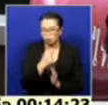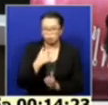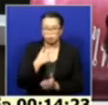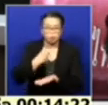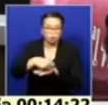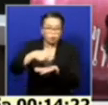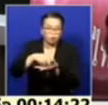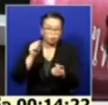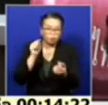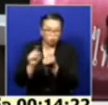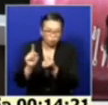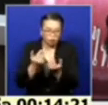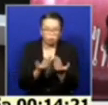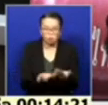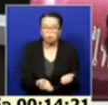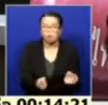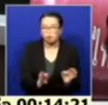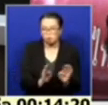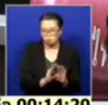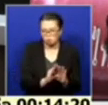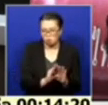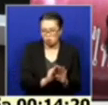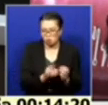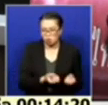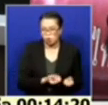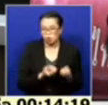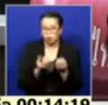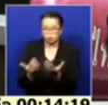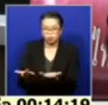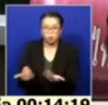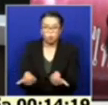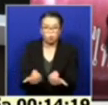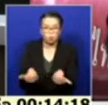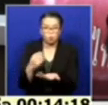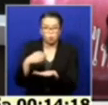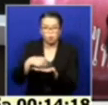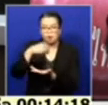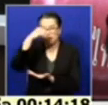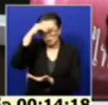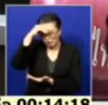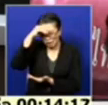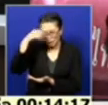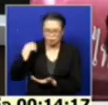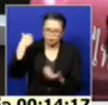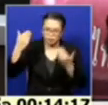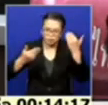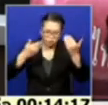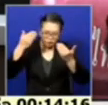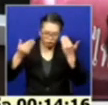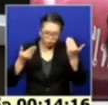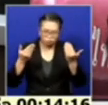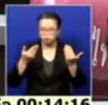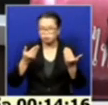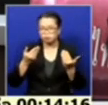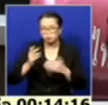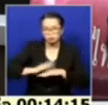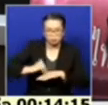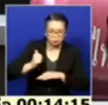เนี่ยแน่นอนแล้วครับใครก็รู้ว่าท่านเป็นคนไทยที่สำคัญเป็นคนอุบลบ้านผมด้ว